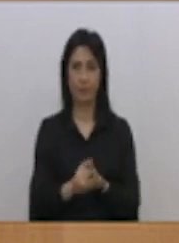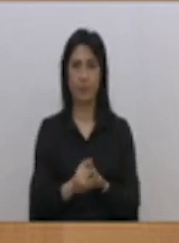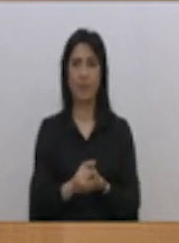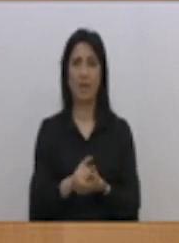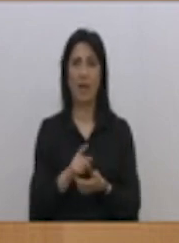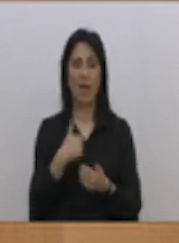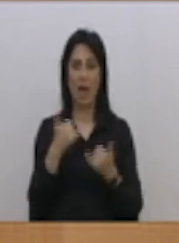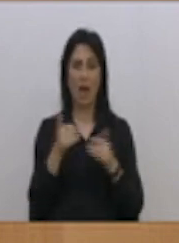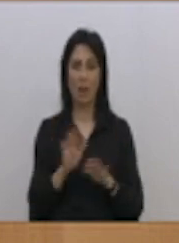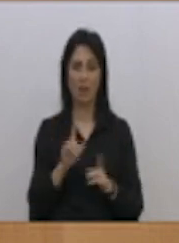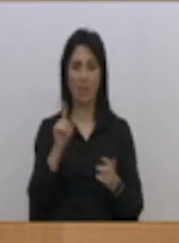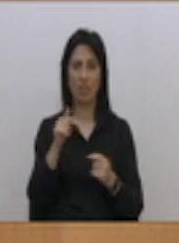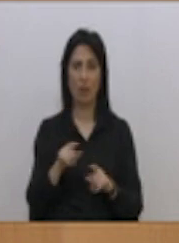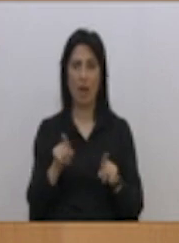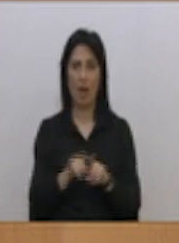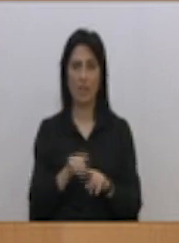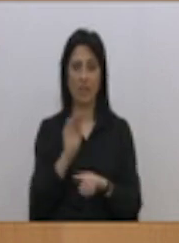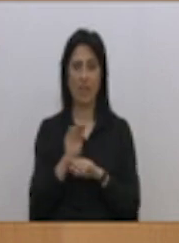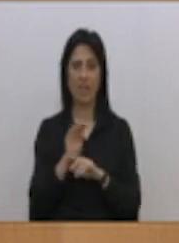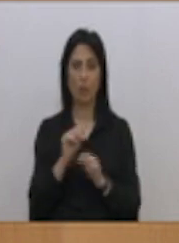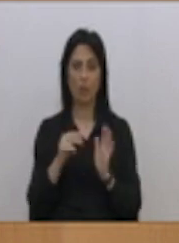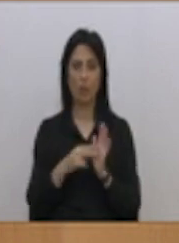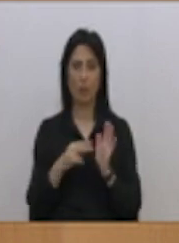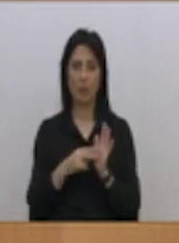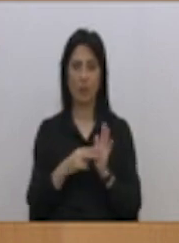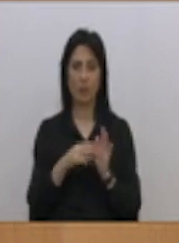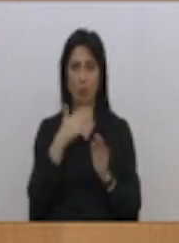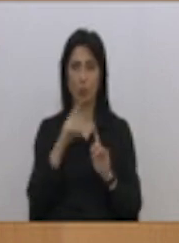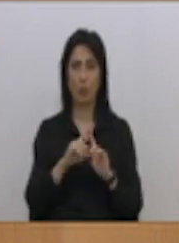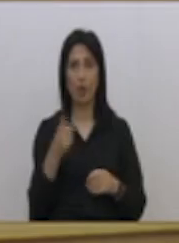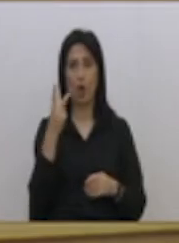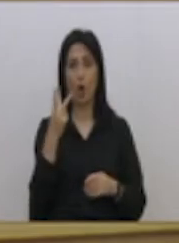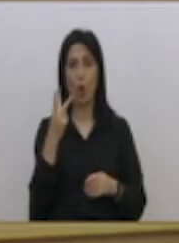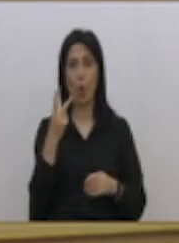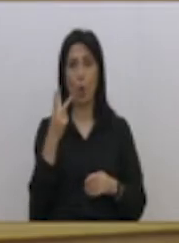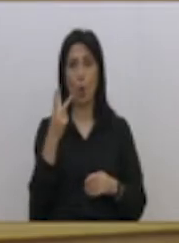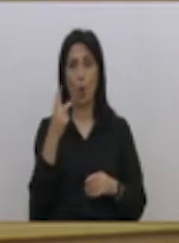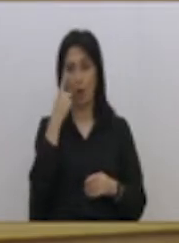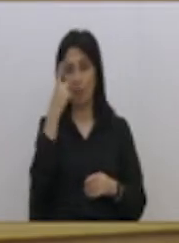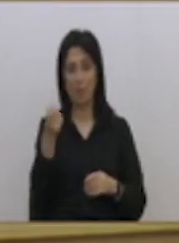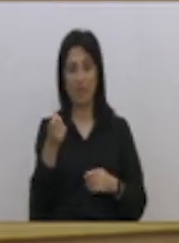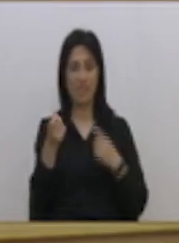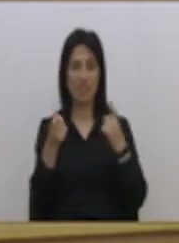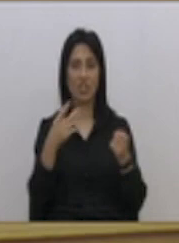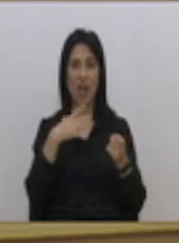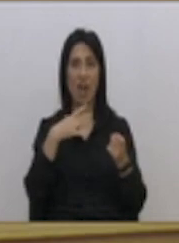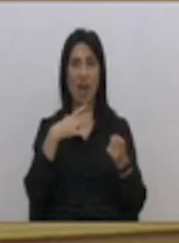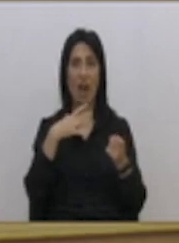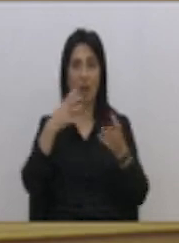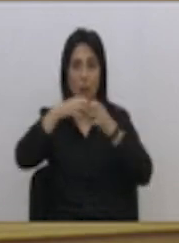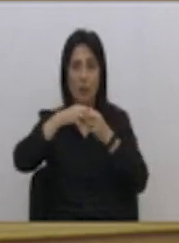არ მიკვირს შესაბამისად ასეთი კრიტიკული შეფასებები უმრავლესობის მხრიდან. Ორი მესიჯი ჩავარდა ქართული ოცნების